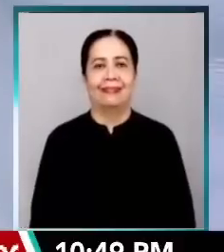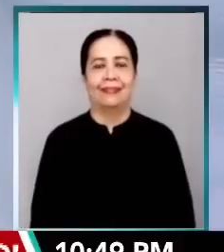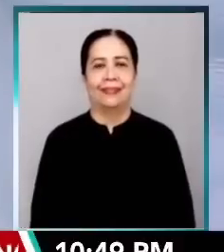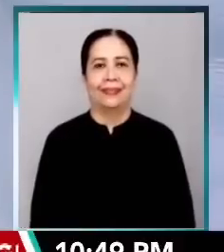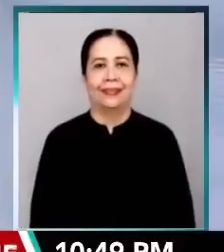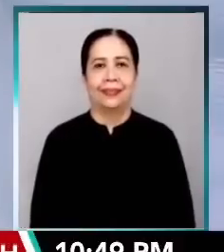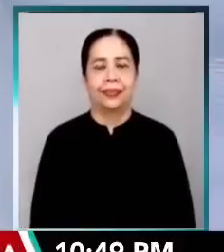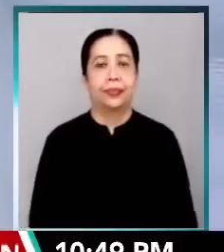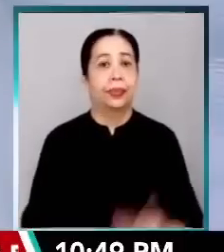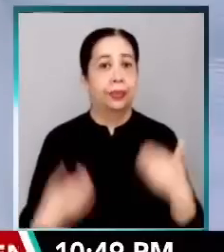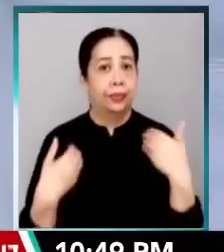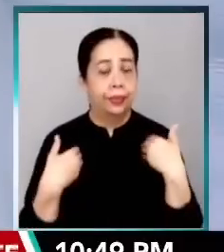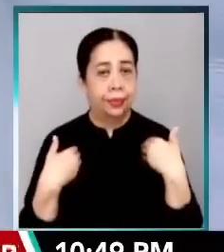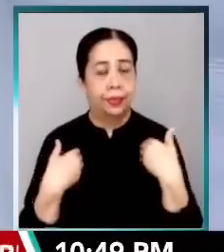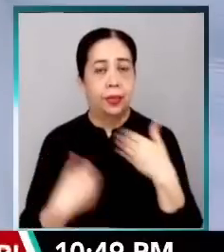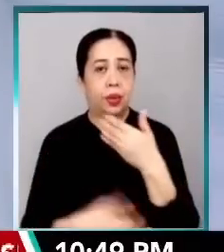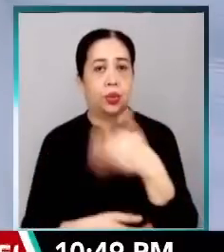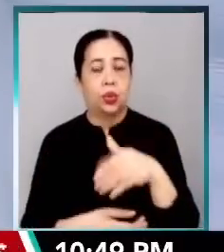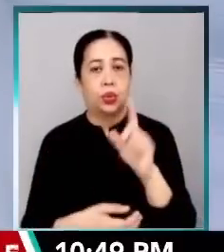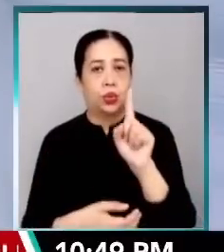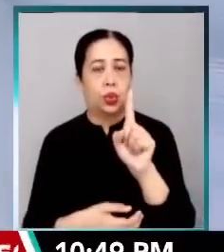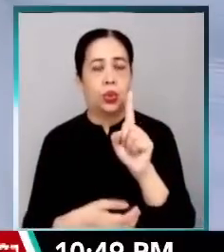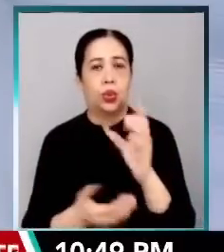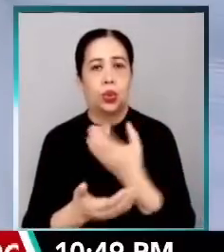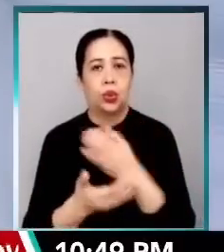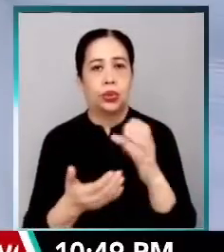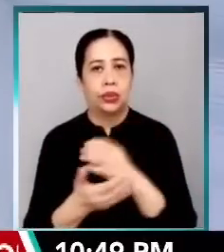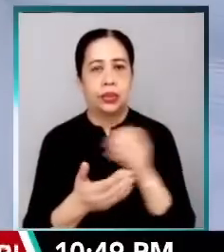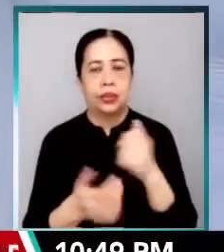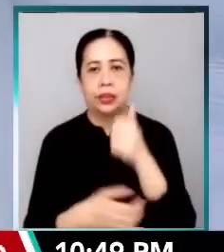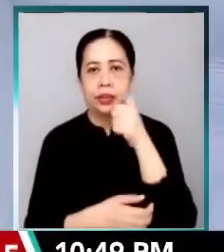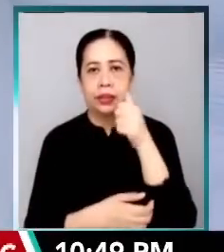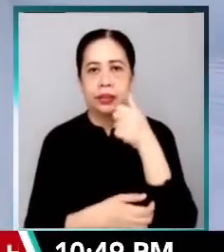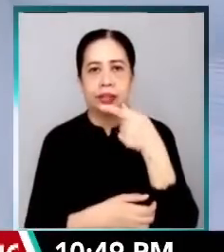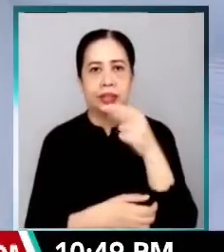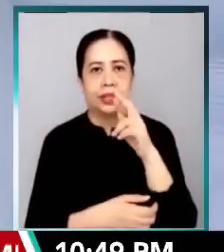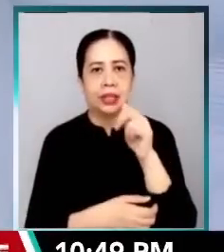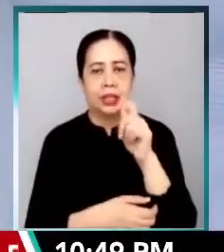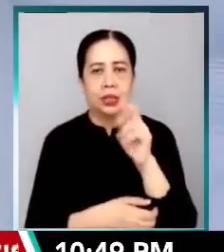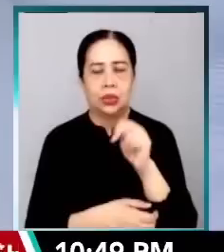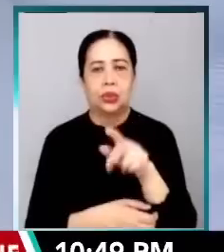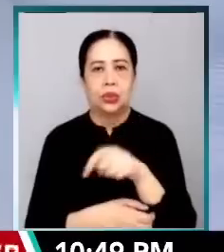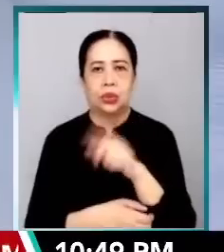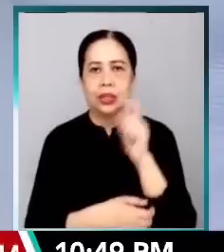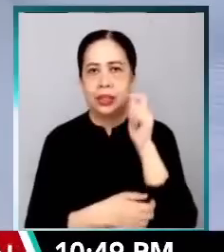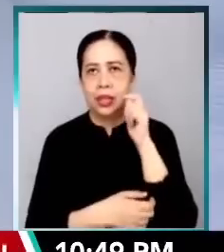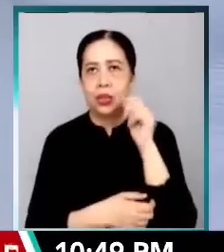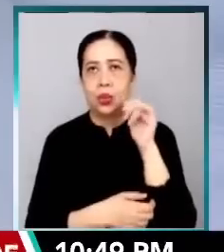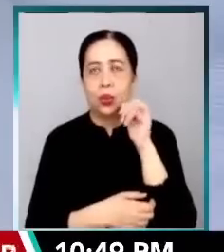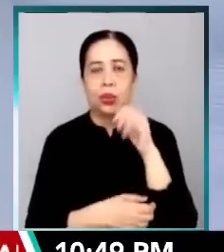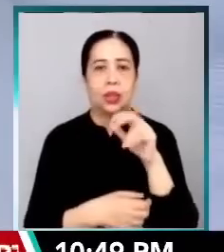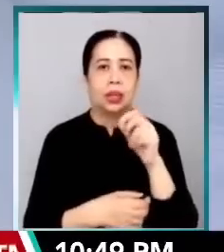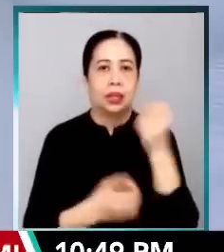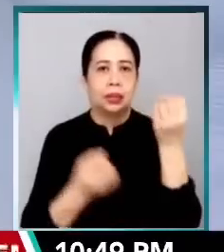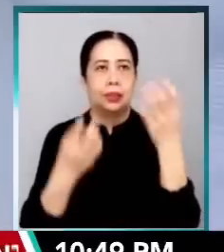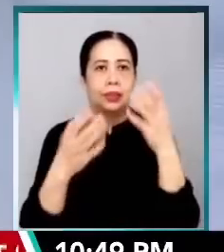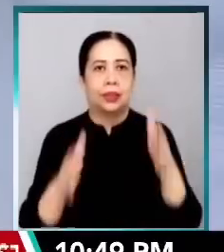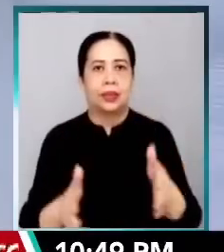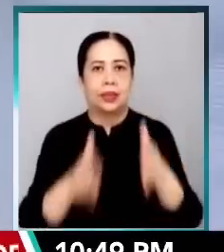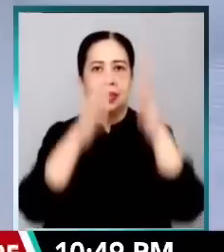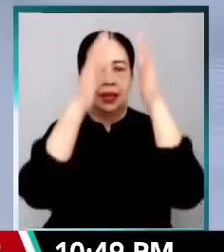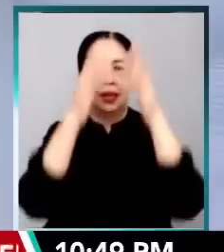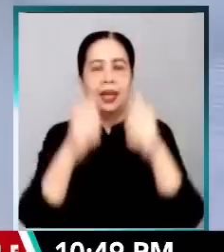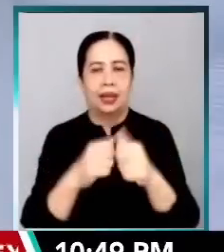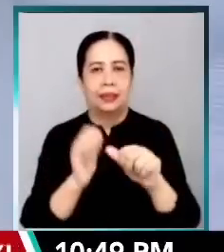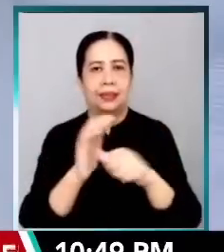Magkakaroon ng solo concert next month ang Girls' Generation member na si Taeyeon. Pinailawan naman ang ilang iconic landmarks sa